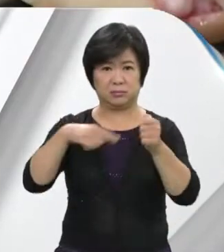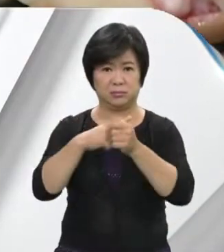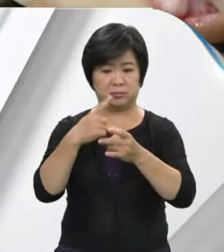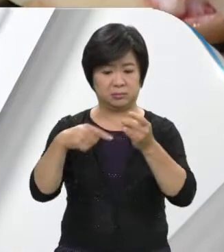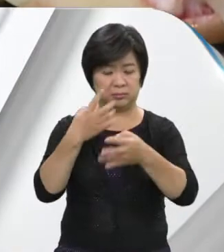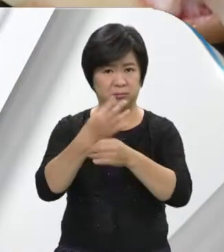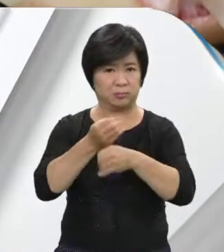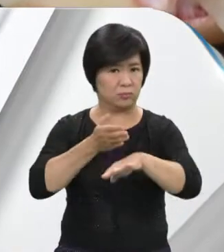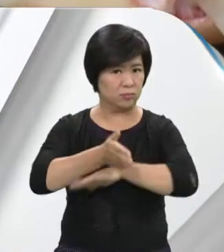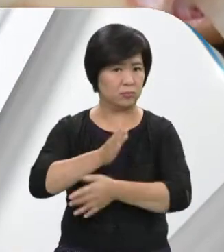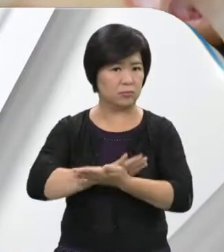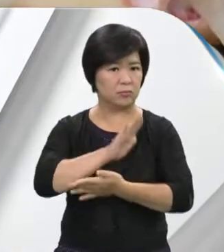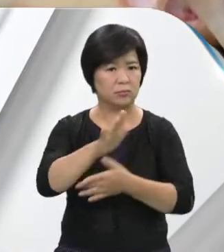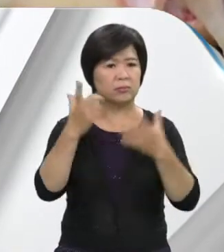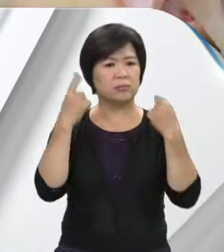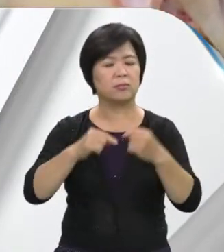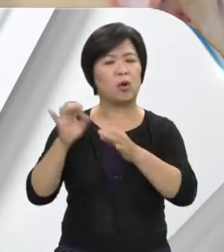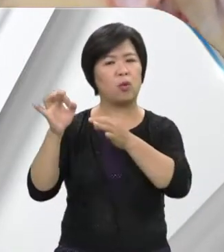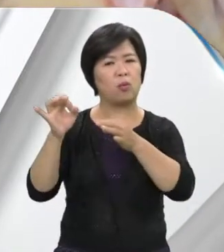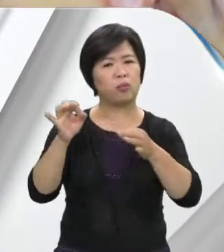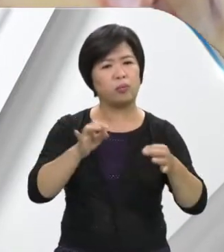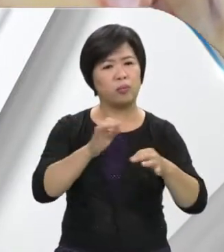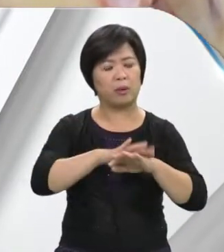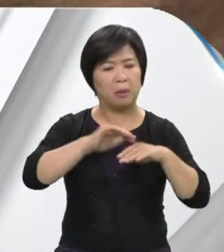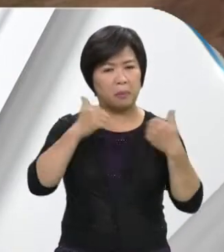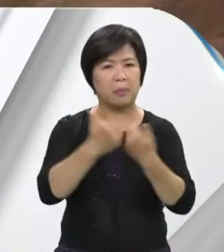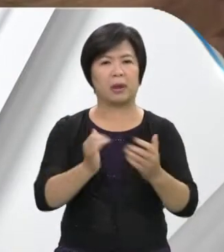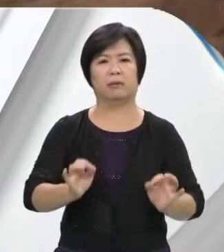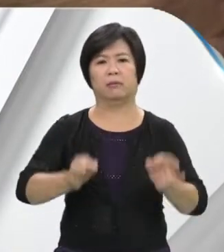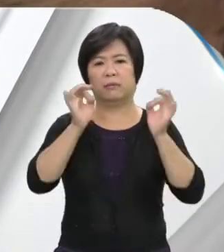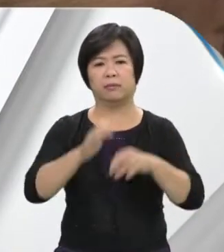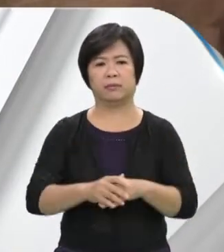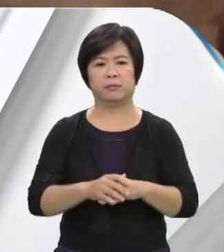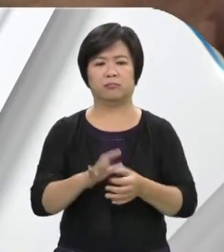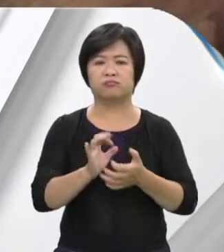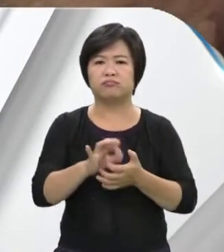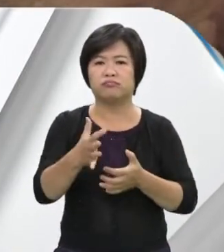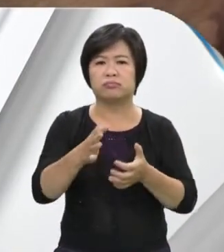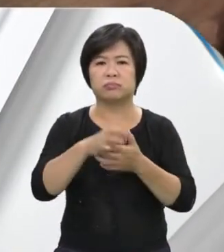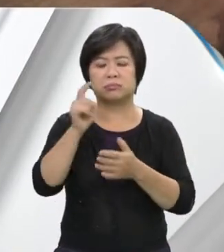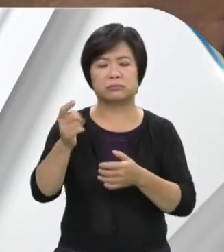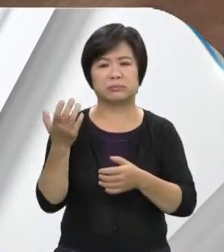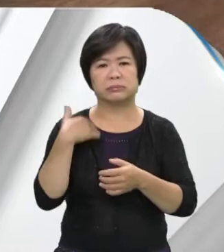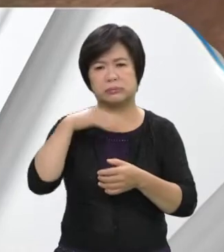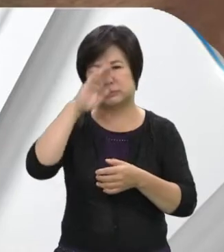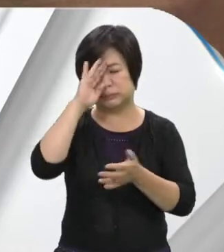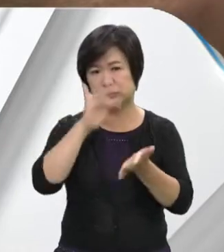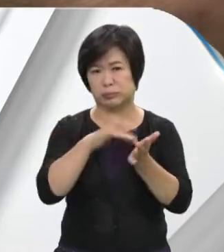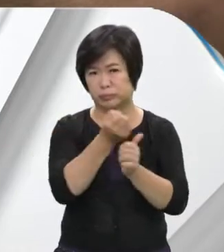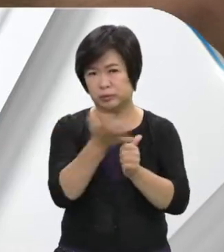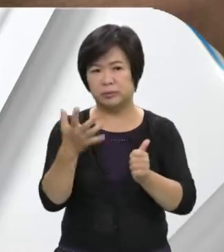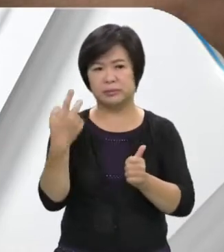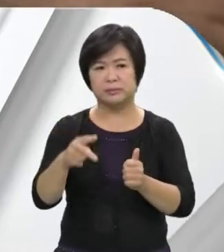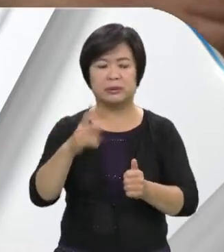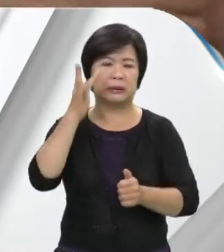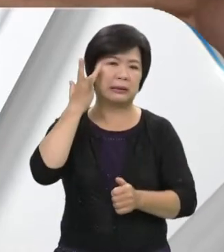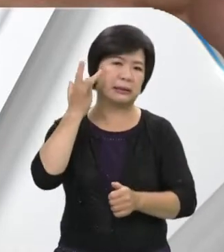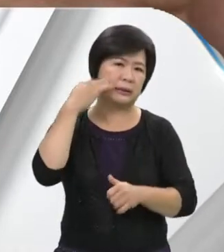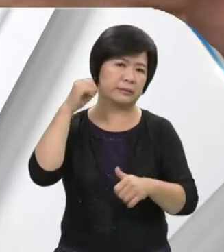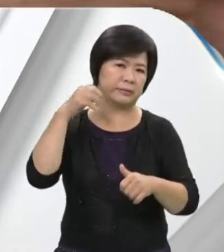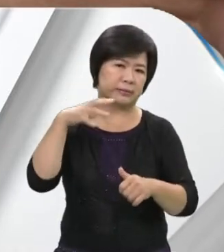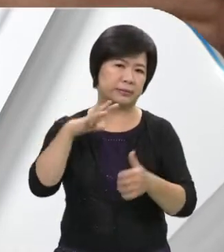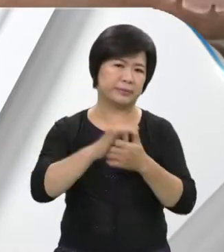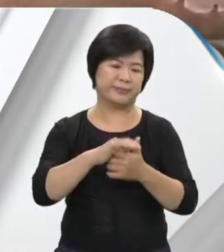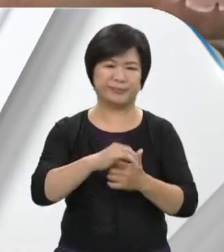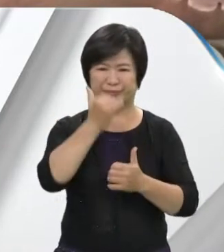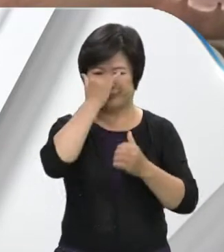过后，本来应该会落回猪价十斤头起，这是引致宽松片土裂得片，国家天时安年，这猪市